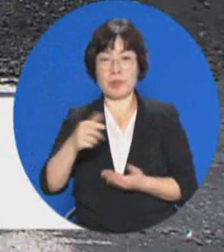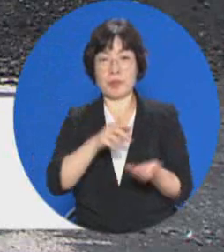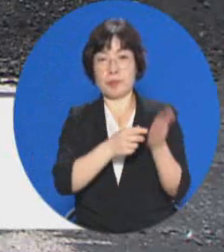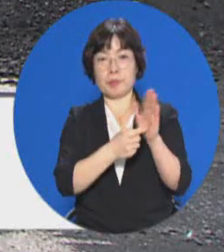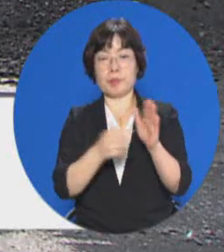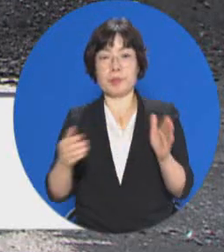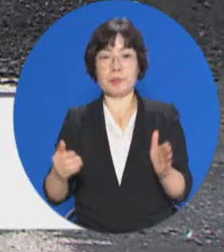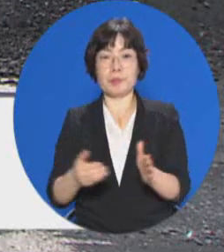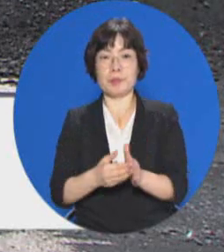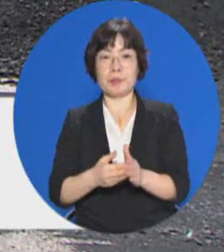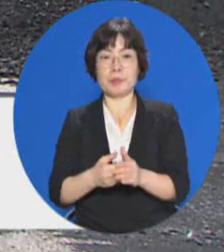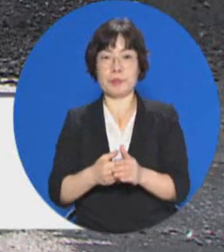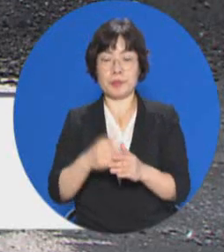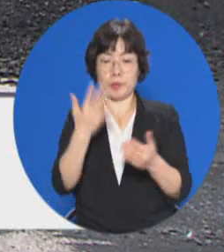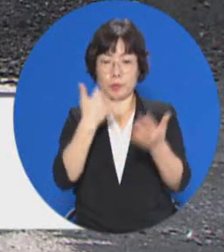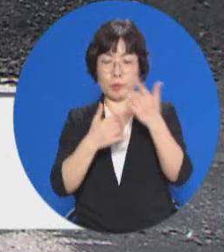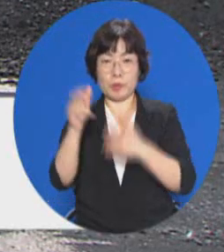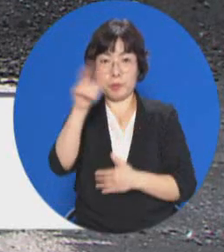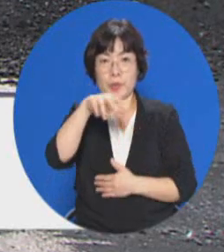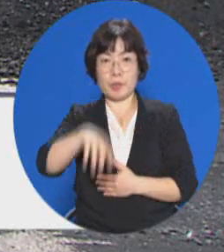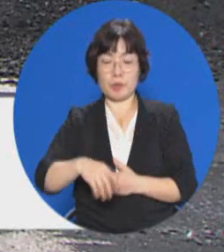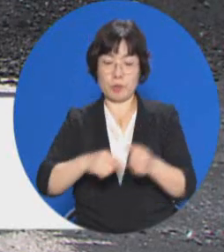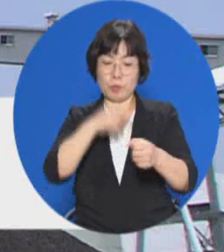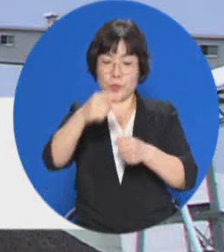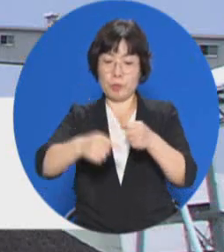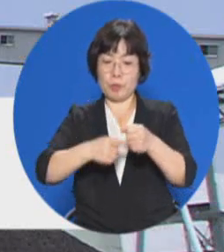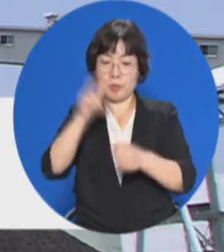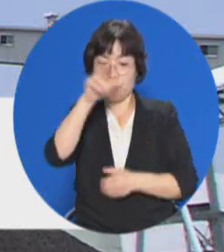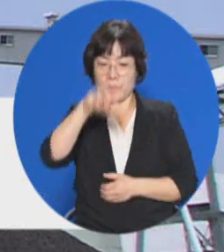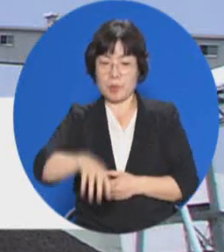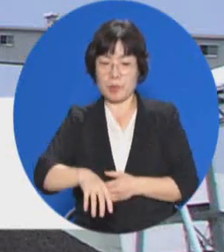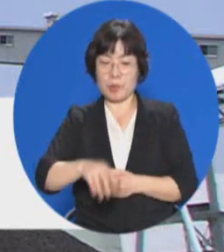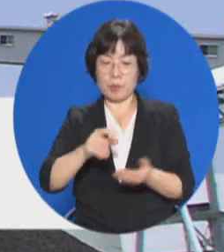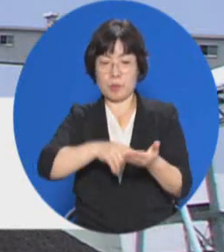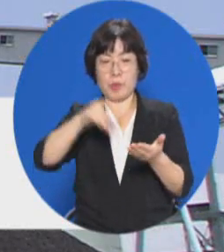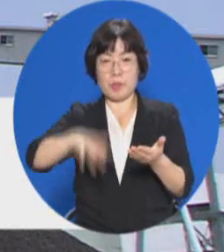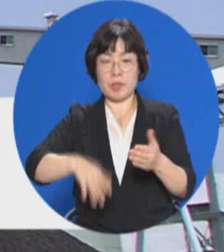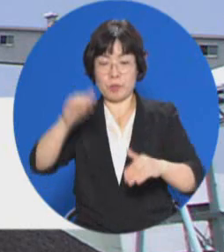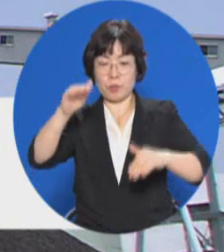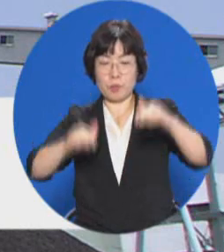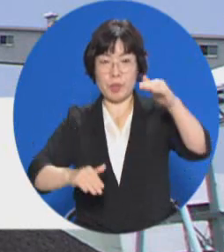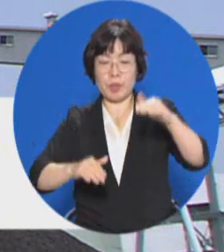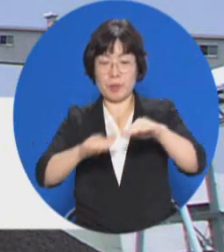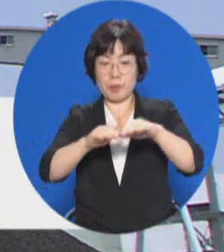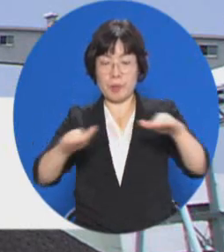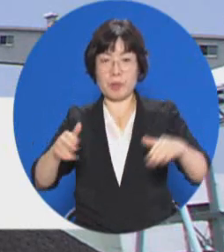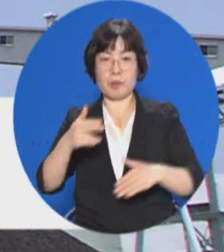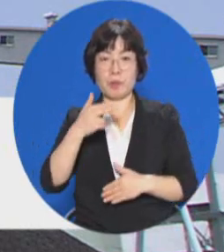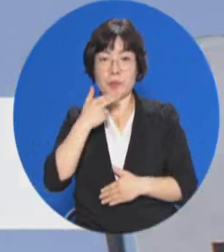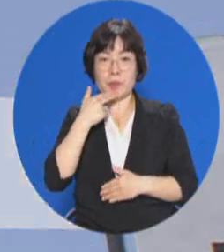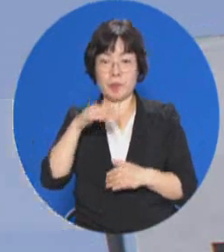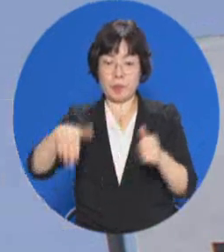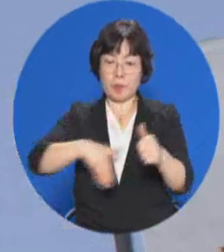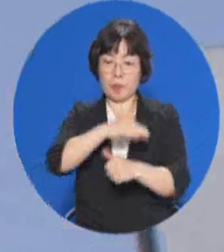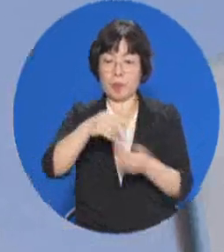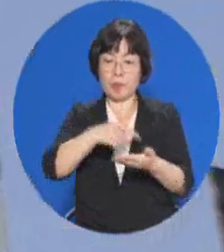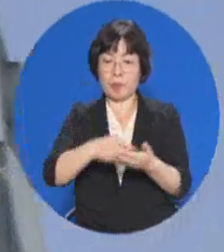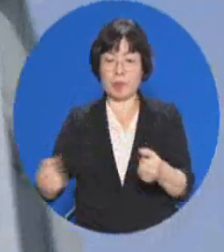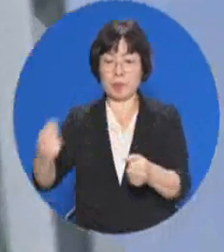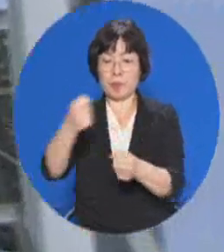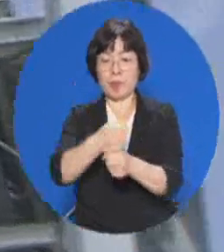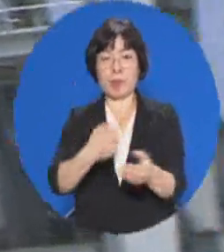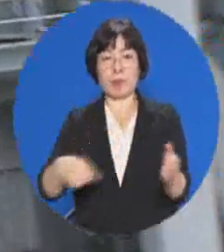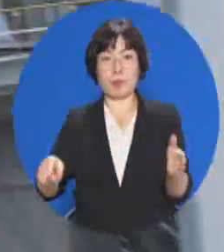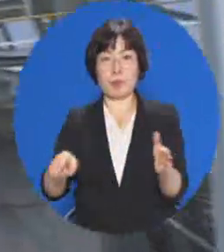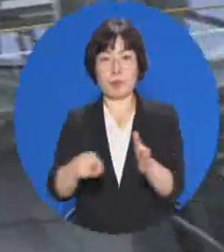지적했습니다. 또 화력발전과 원자력발전의 세율이 다른 것은 형평에 어긋난다며 환경 피해 복구 등의 재원